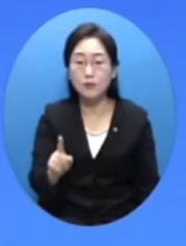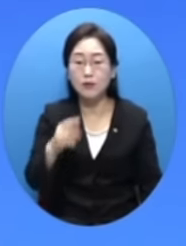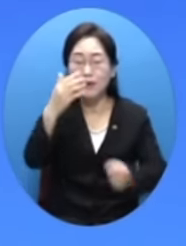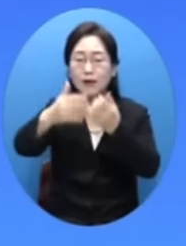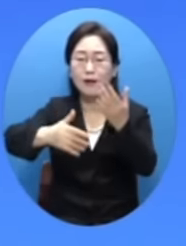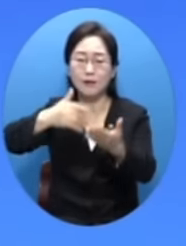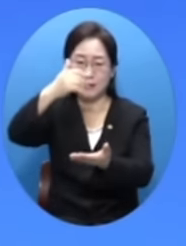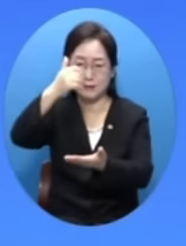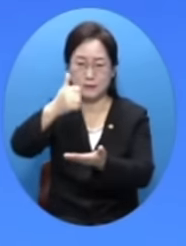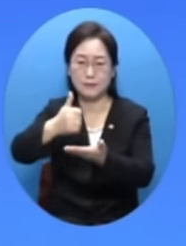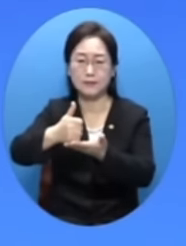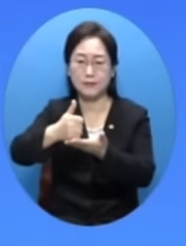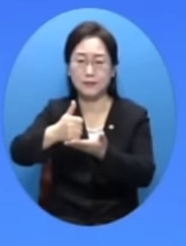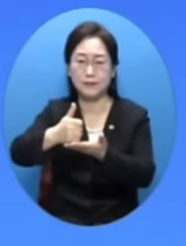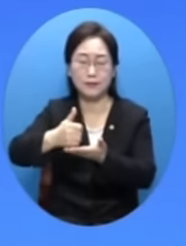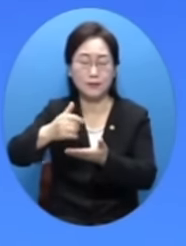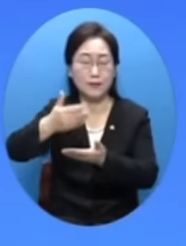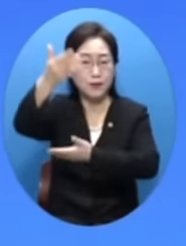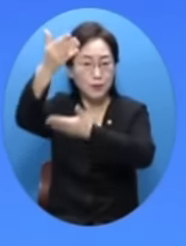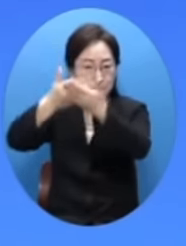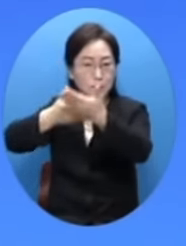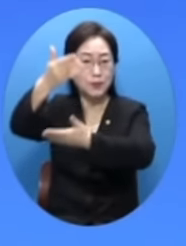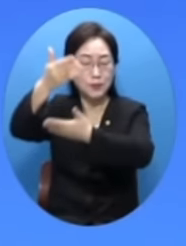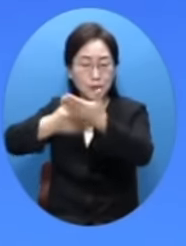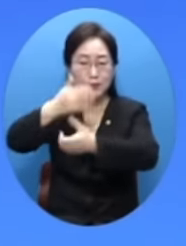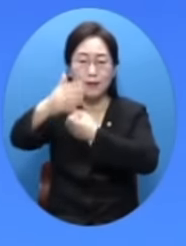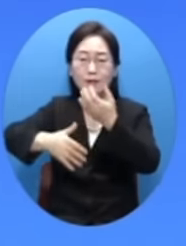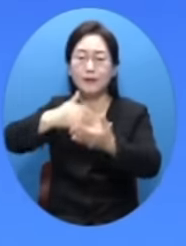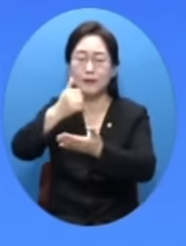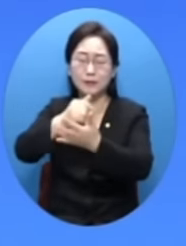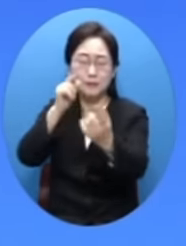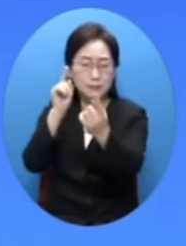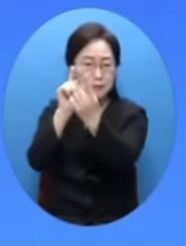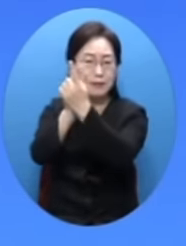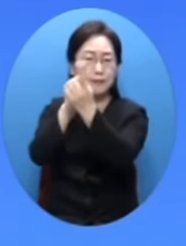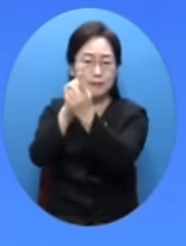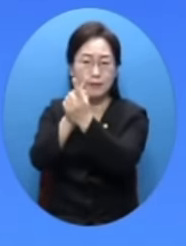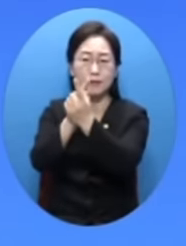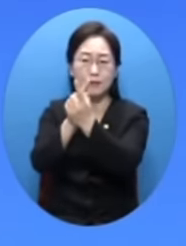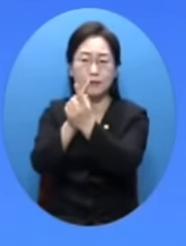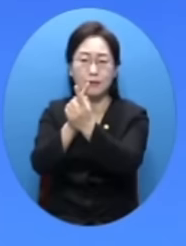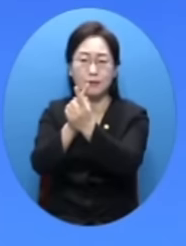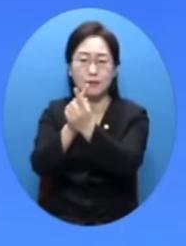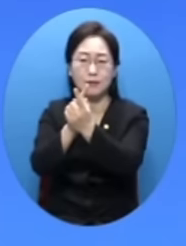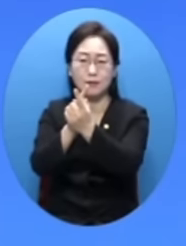하나님과 교제하고 하나님을 만나는 그러한